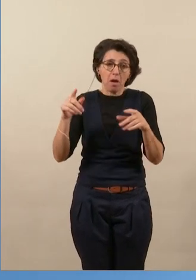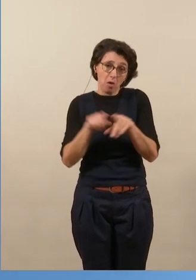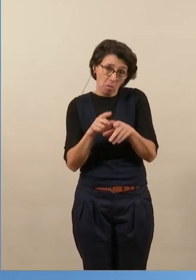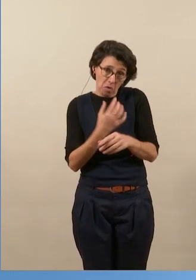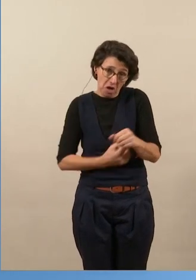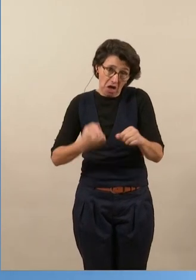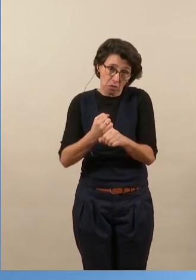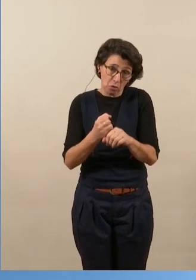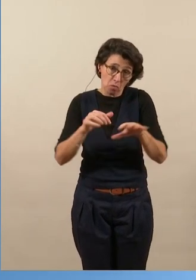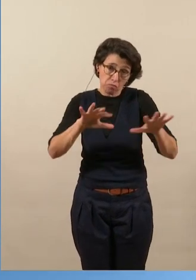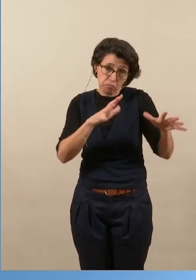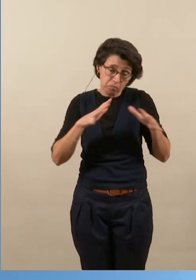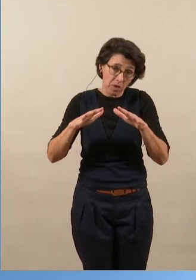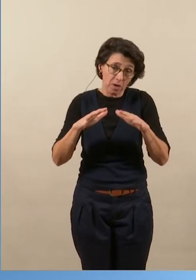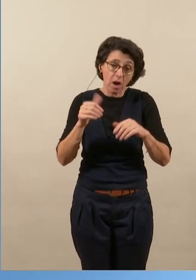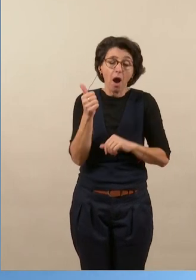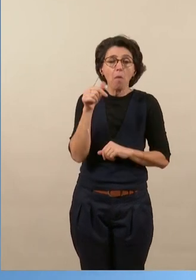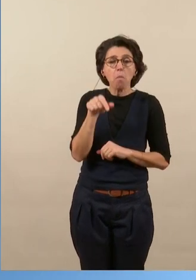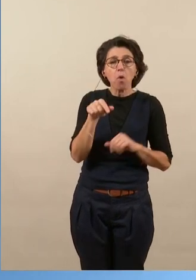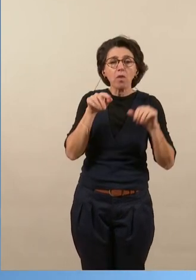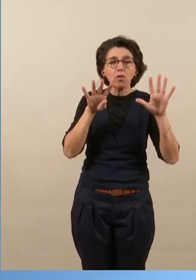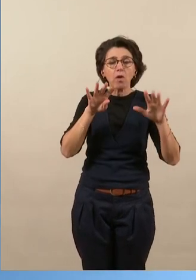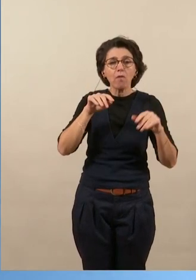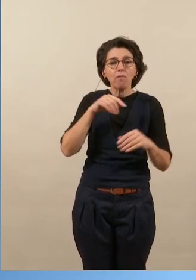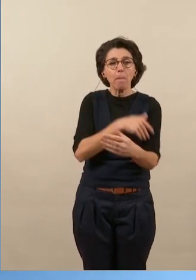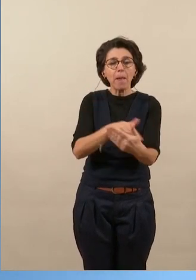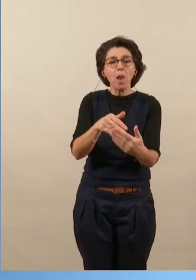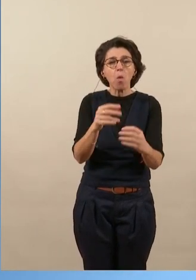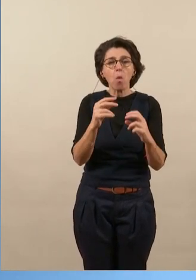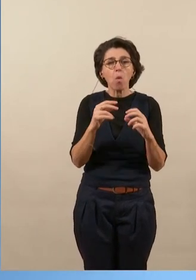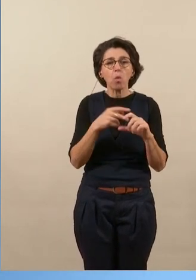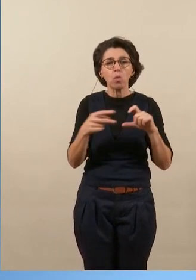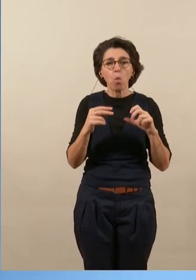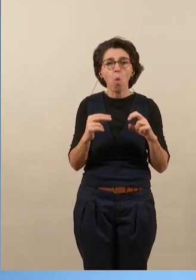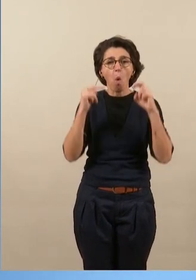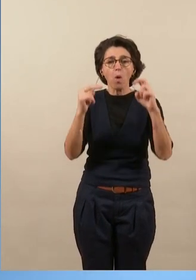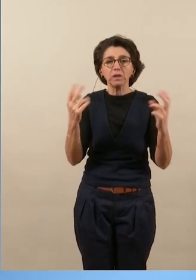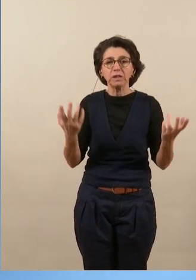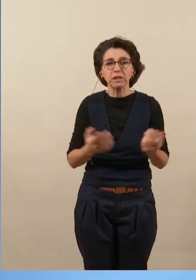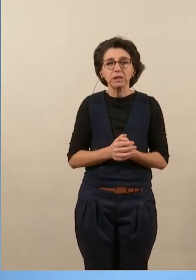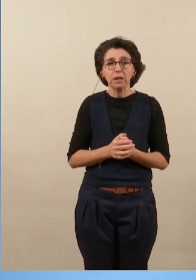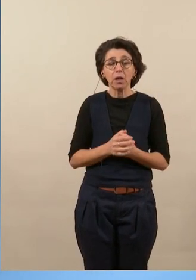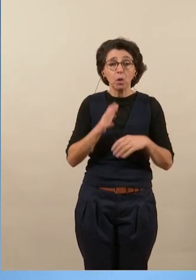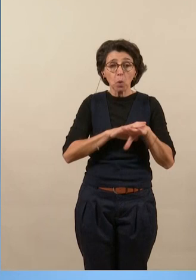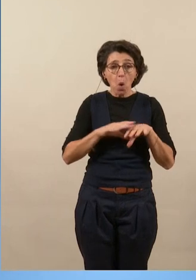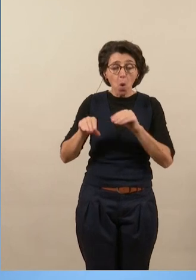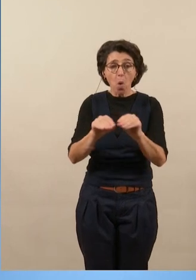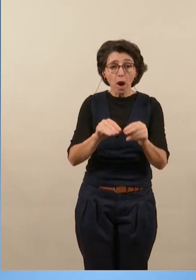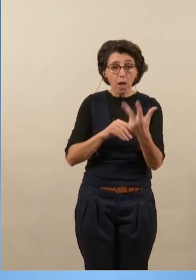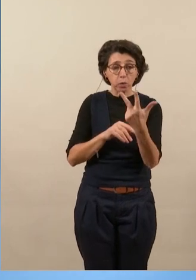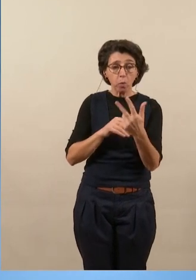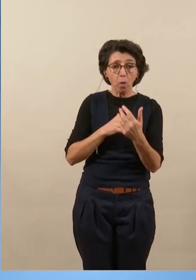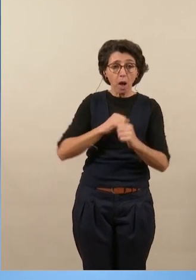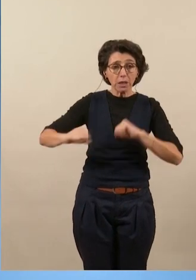par une hausse seulement de 1.9 million d'euros et trois actions qui seront certainement pas